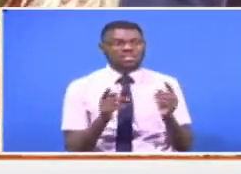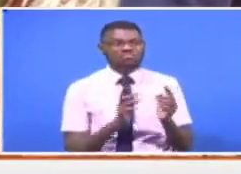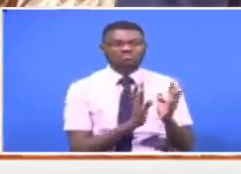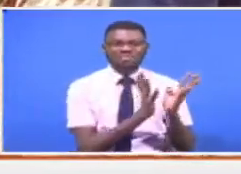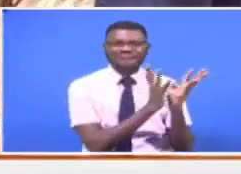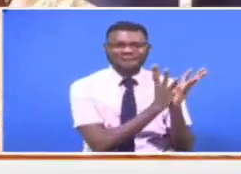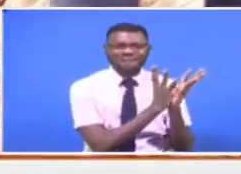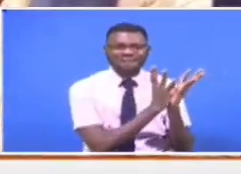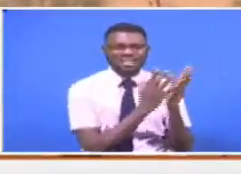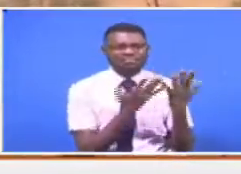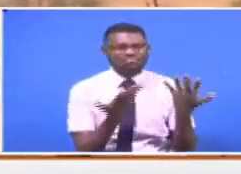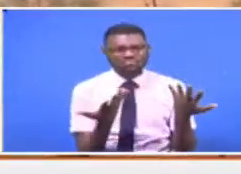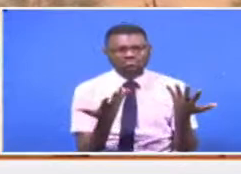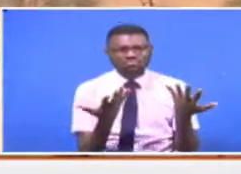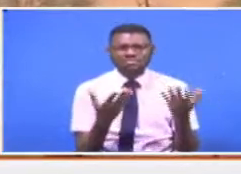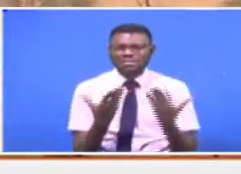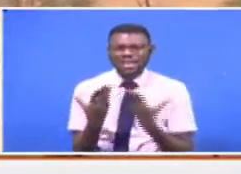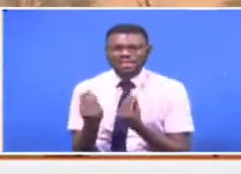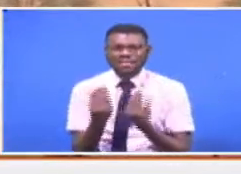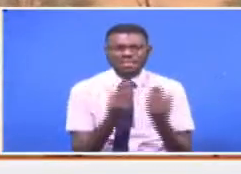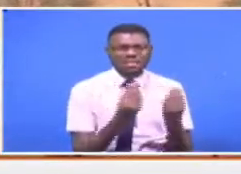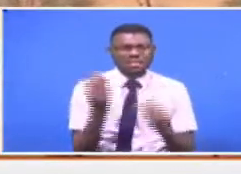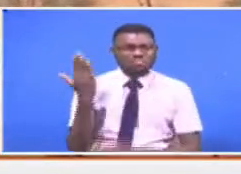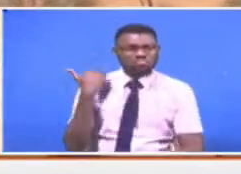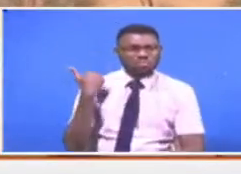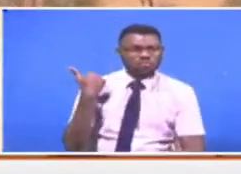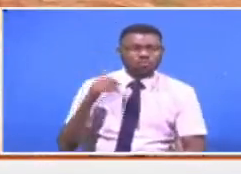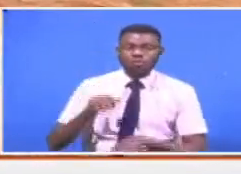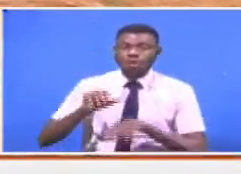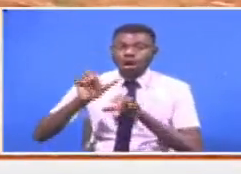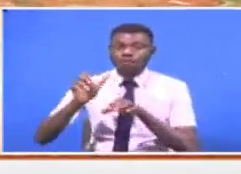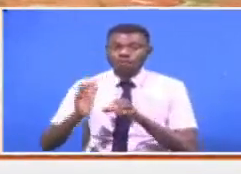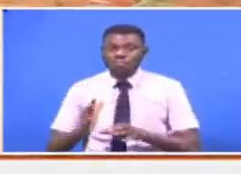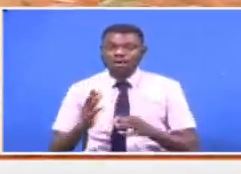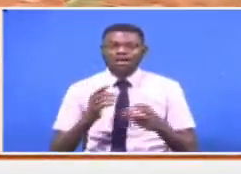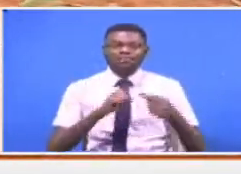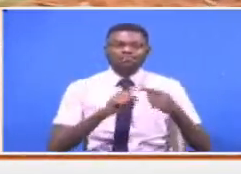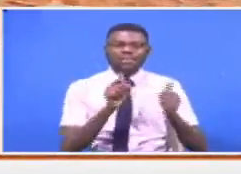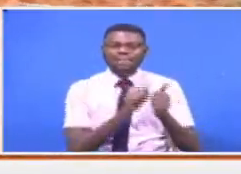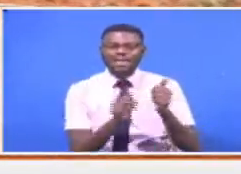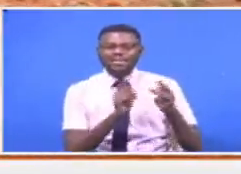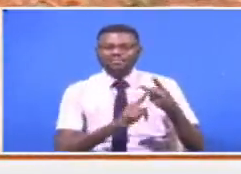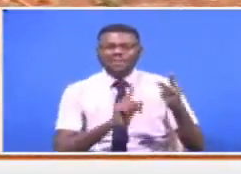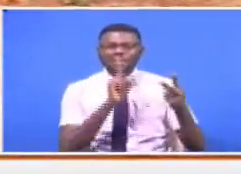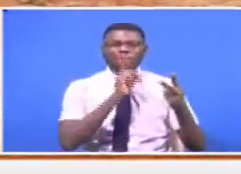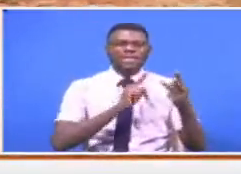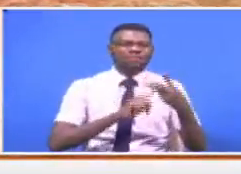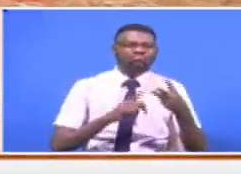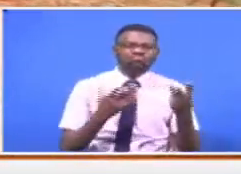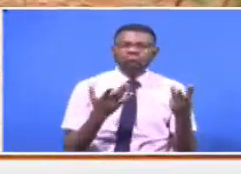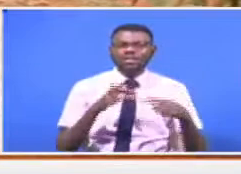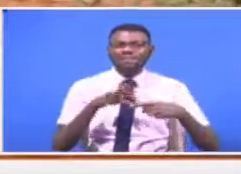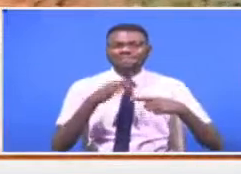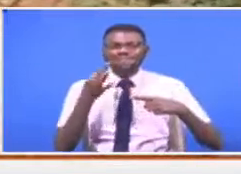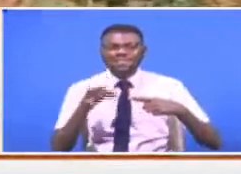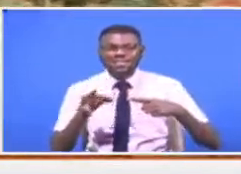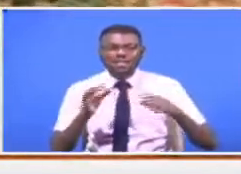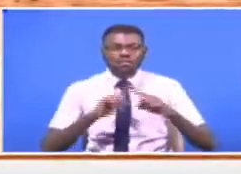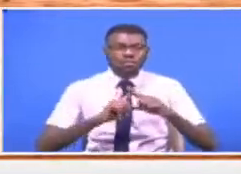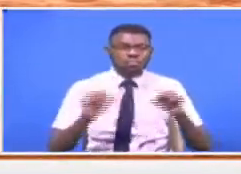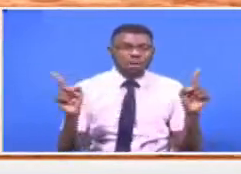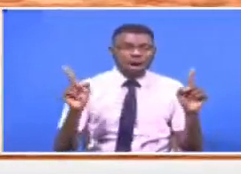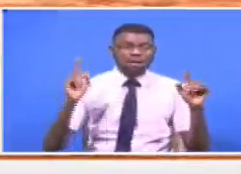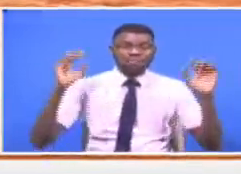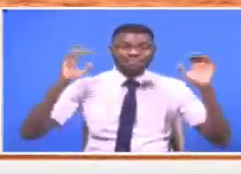hainizuyu kupanda maindi previously farmers here relied on growing maize beans and vegetables but they had to shift falling rain